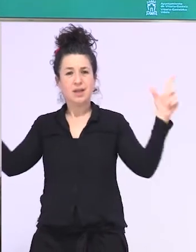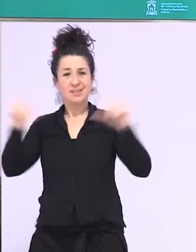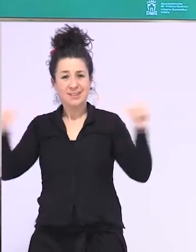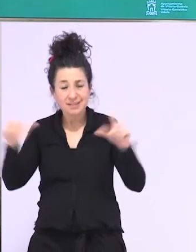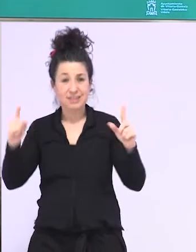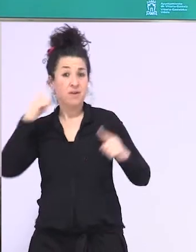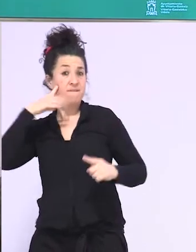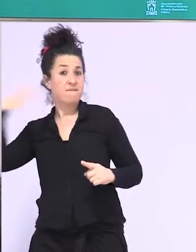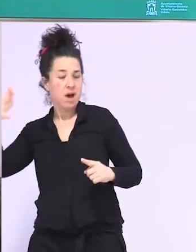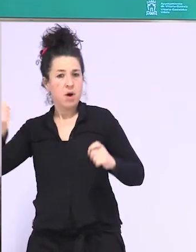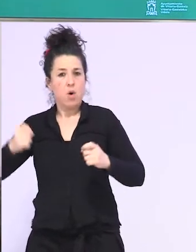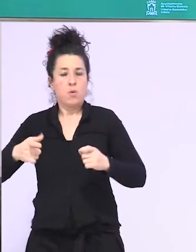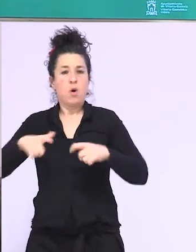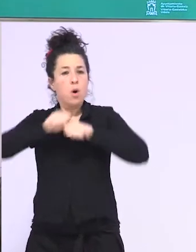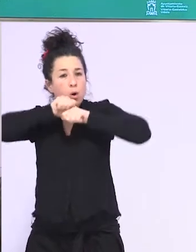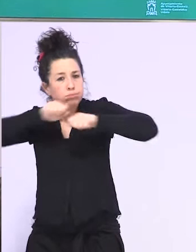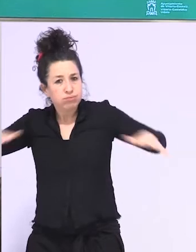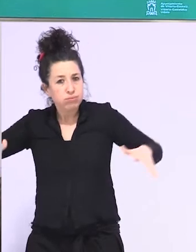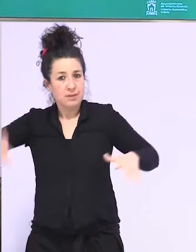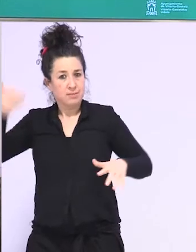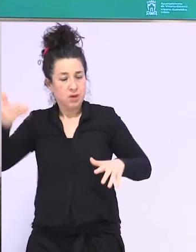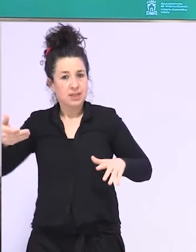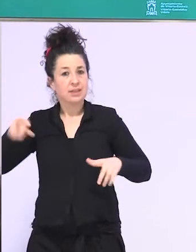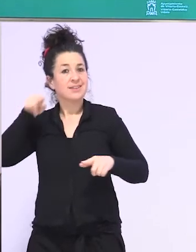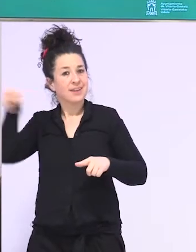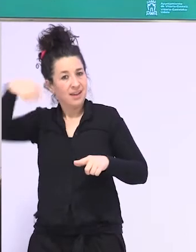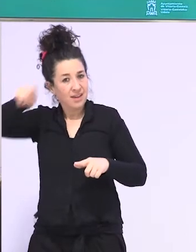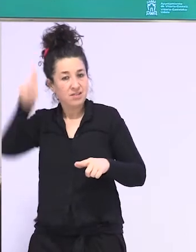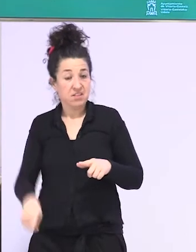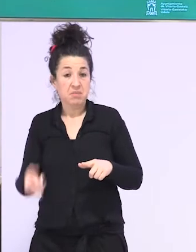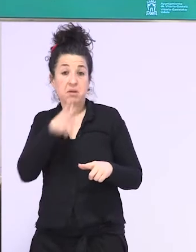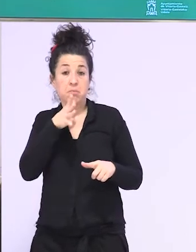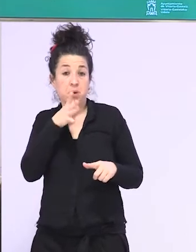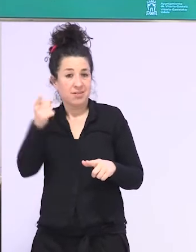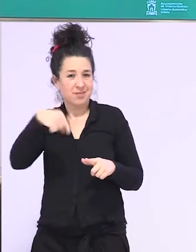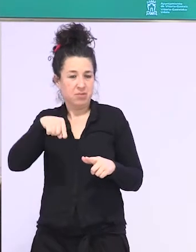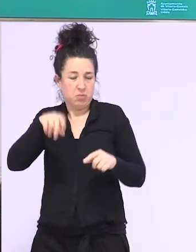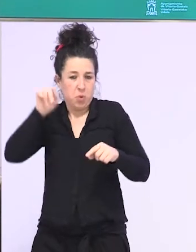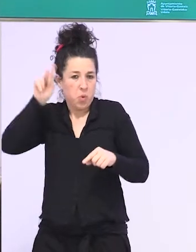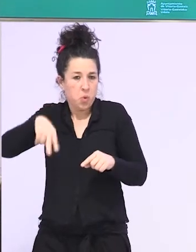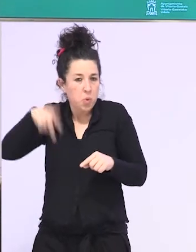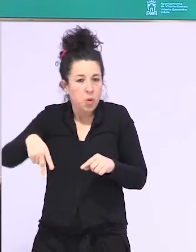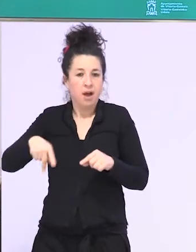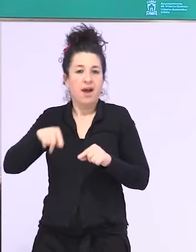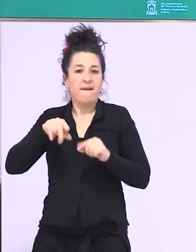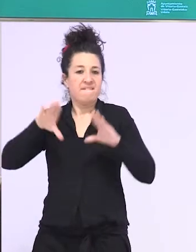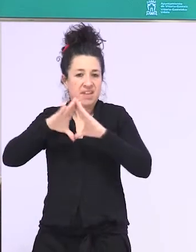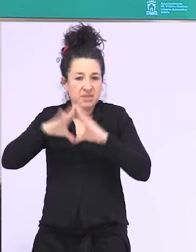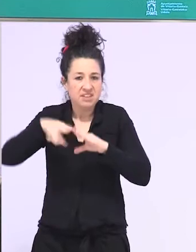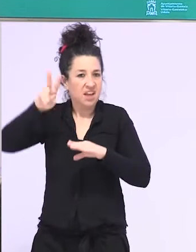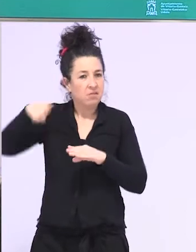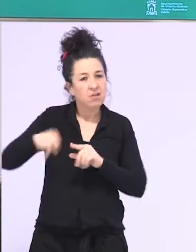eta beraien narratibak ere ateratzen dituzte eta gehienetan ez dira inondik inora feministak, ez dira batere kritikoak, baizik eta